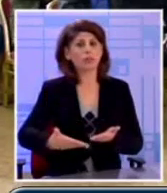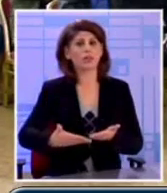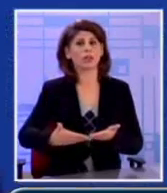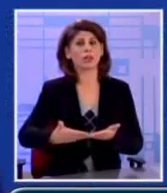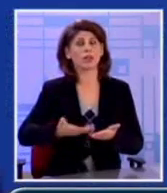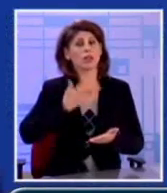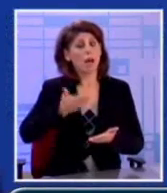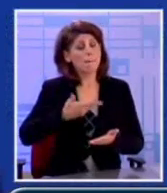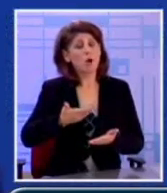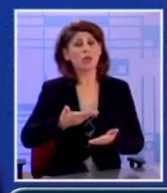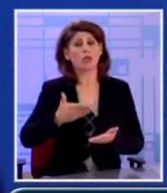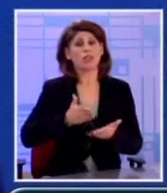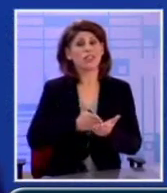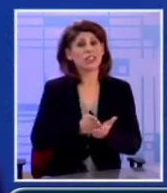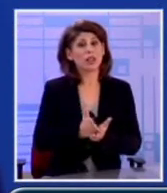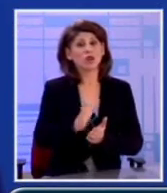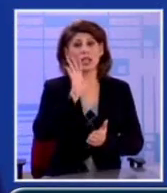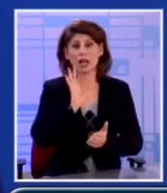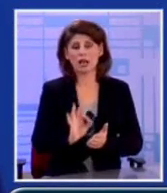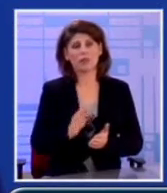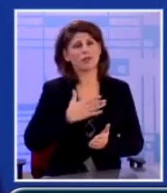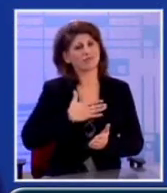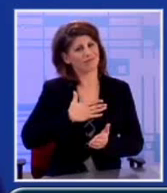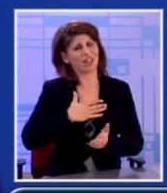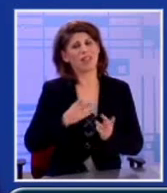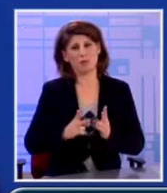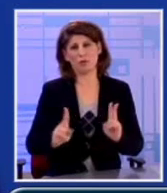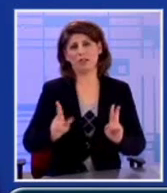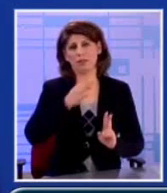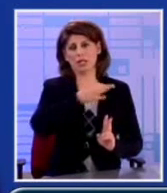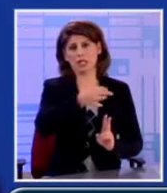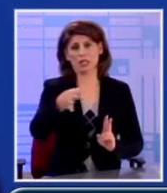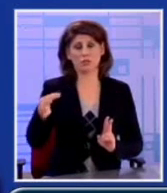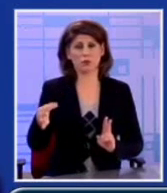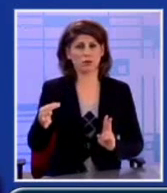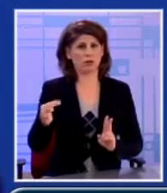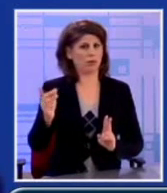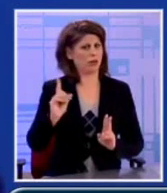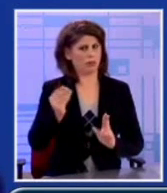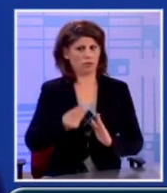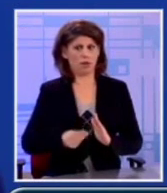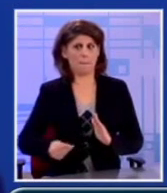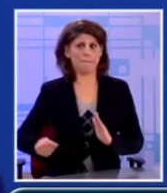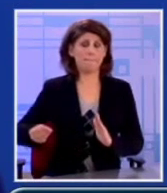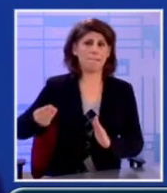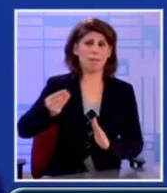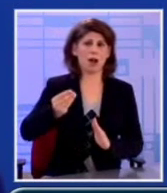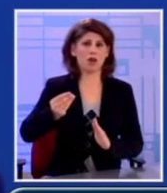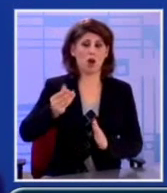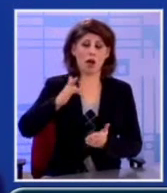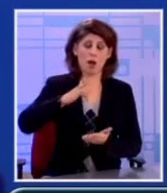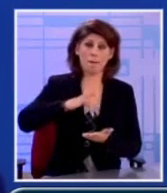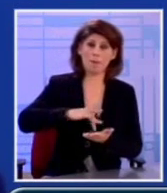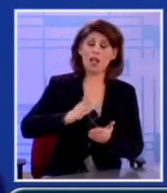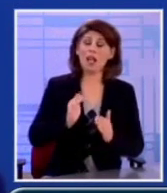απόδοση δικαιοσύνης και αλήθειας, θα μου επιτρέψετε να σας πω ότι δεν υπερβαίνουν τον πυρήνα,